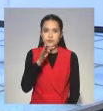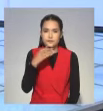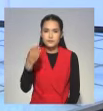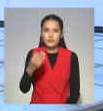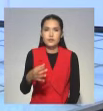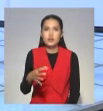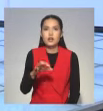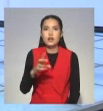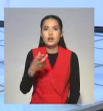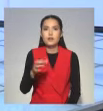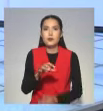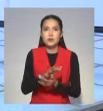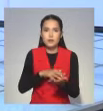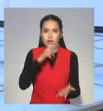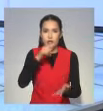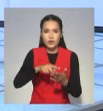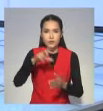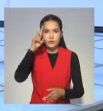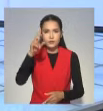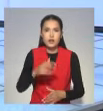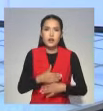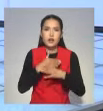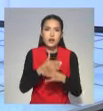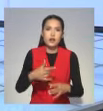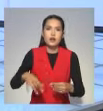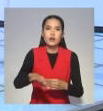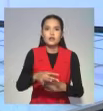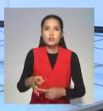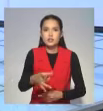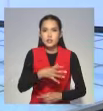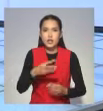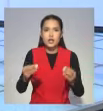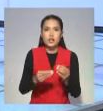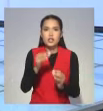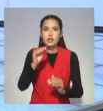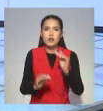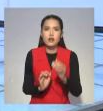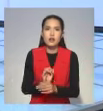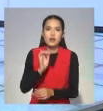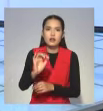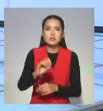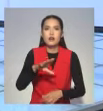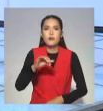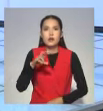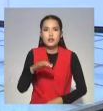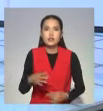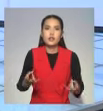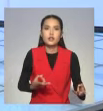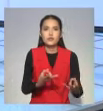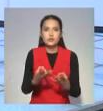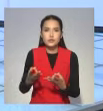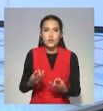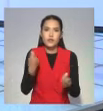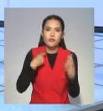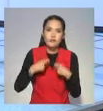Тем временем в области Абая продолжает поступать гуманитарная помощь со всех регионов. Десятки тонн отправили члены партии «Аманат». Необходимые вещи